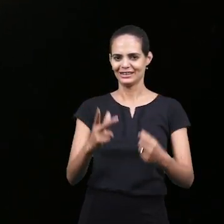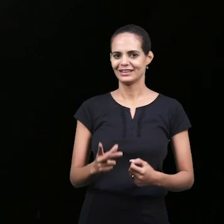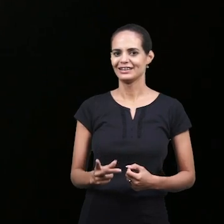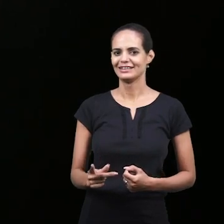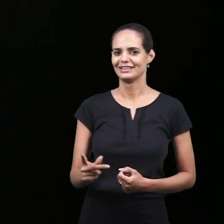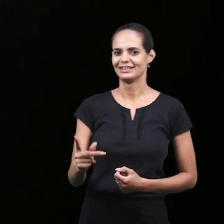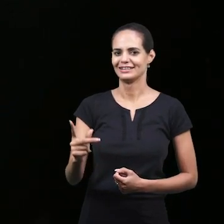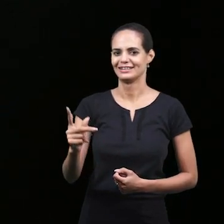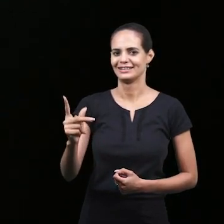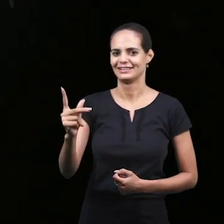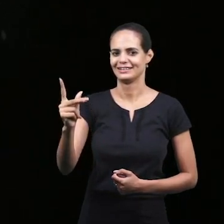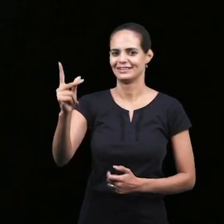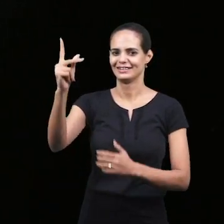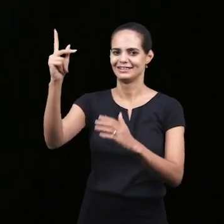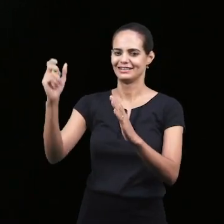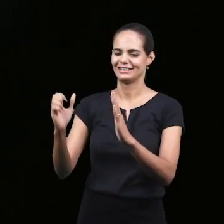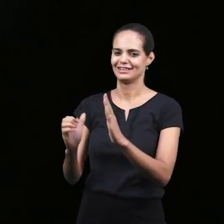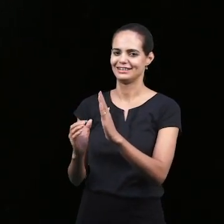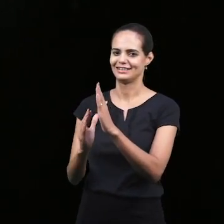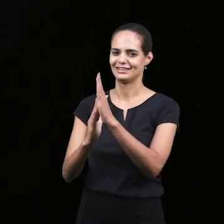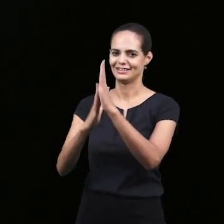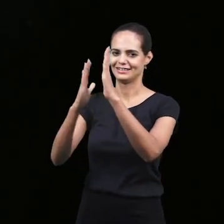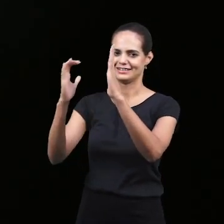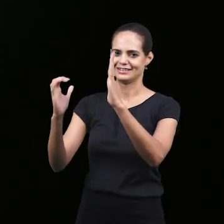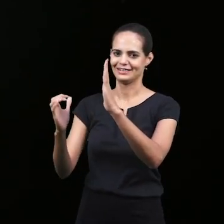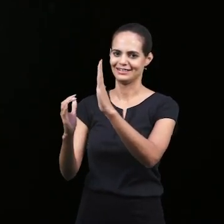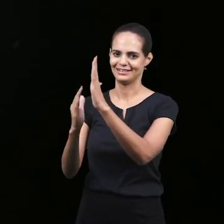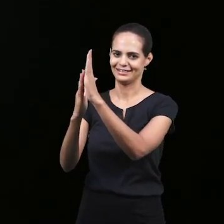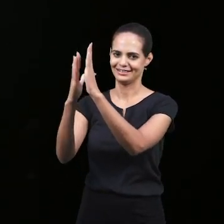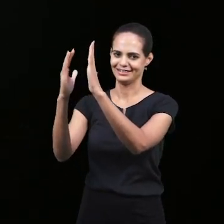vitória, pra sempre te